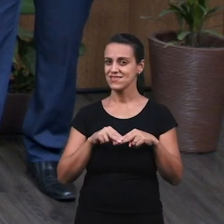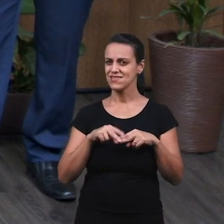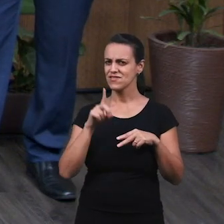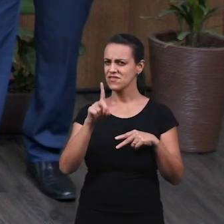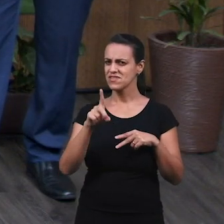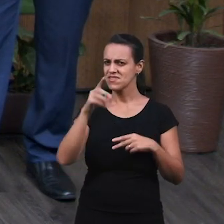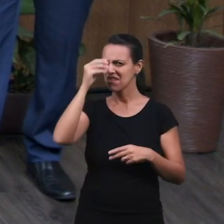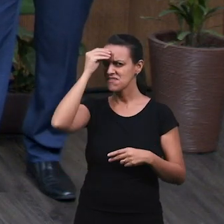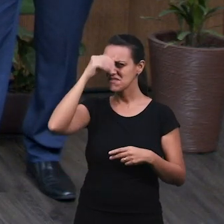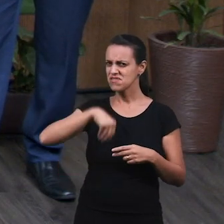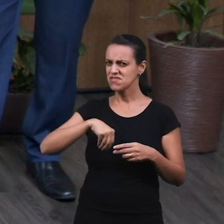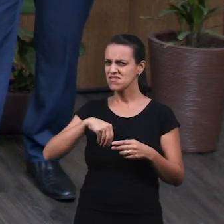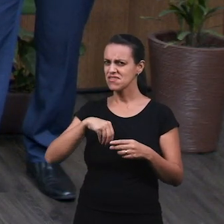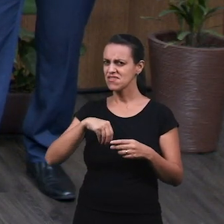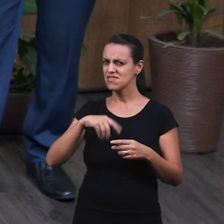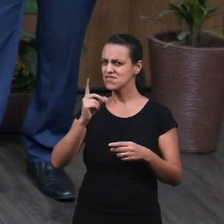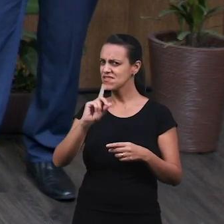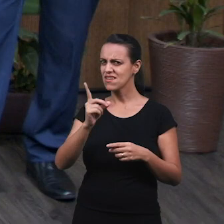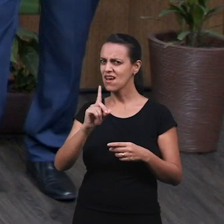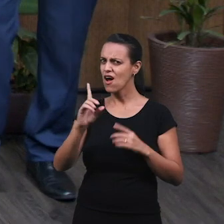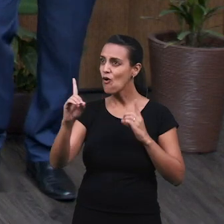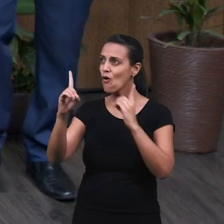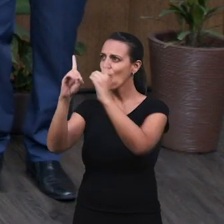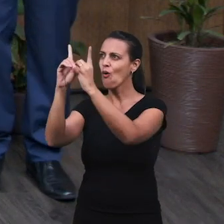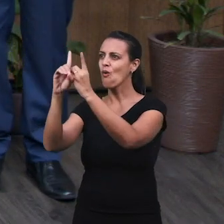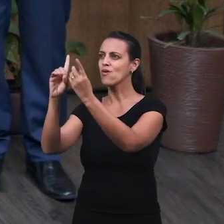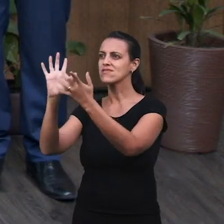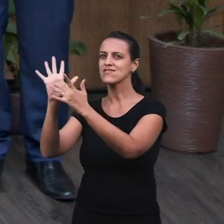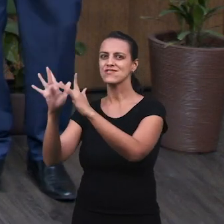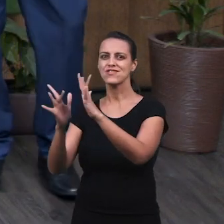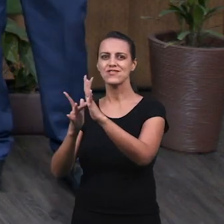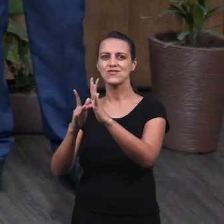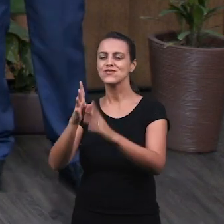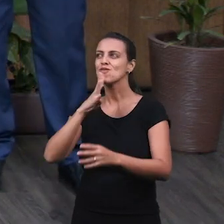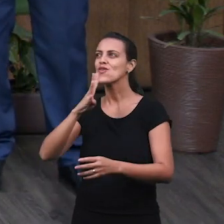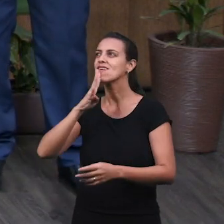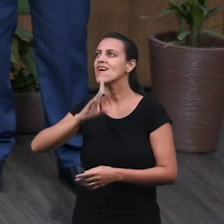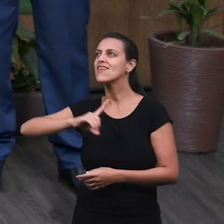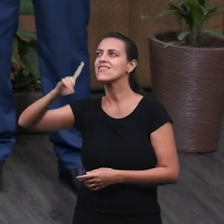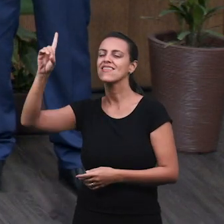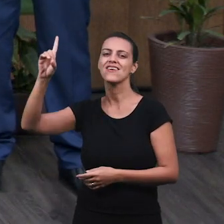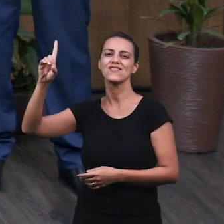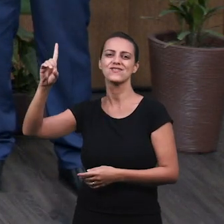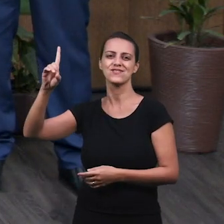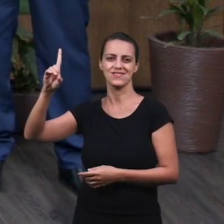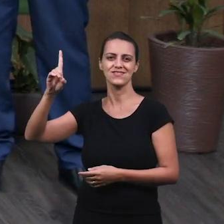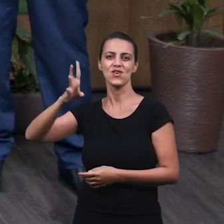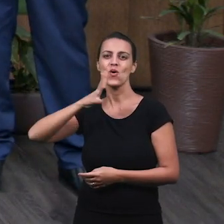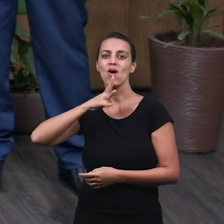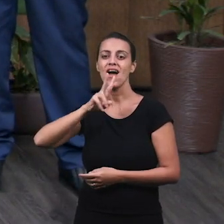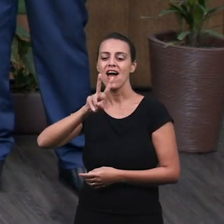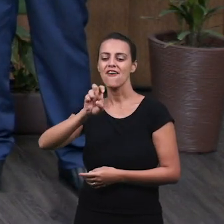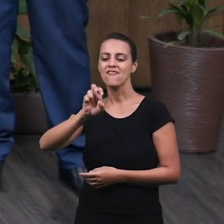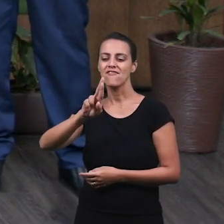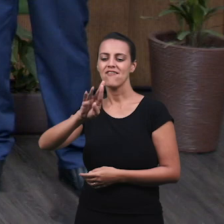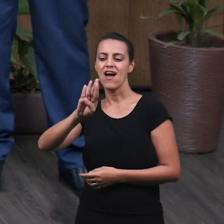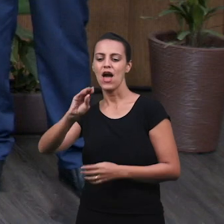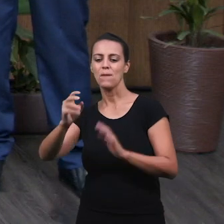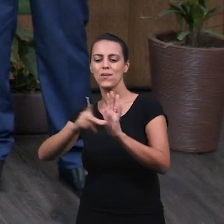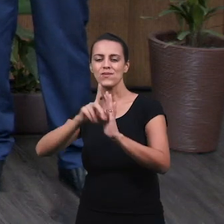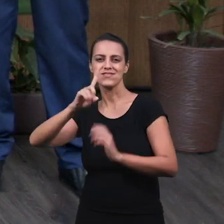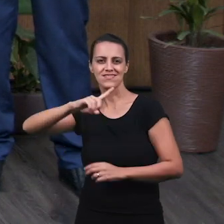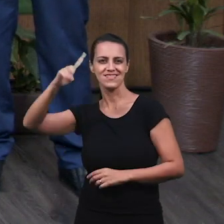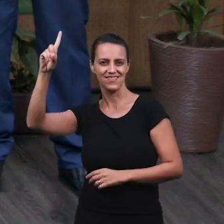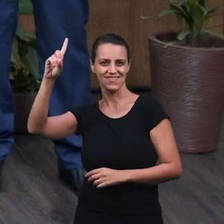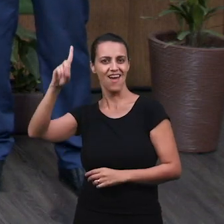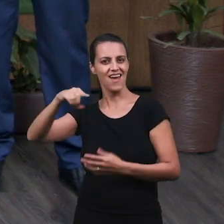de Dieu, du Verbe vivant de Dieu qui est le Seigneur Jésus. Il veut à chaque jour se révéler à votre